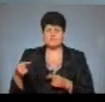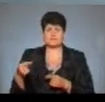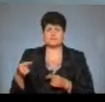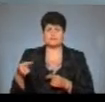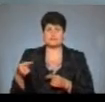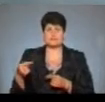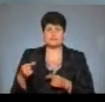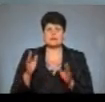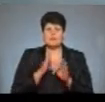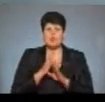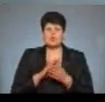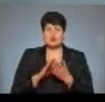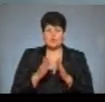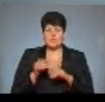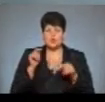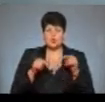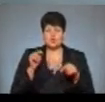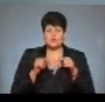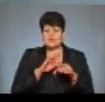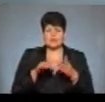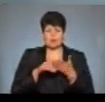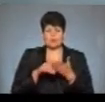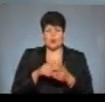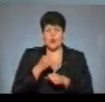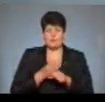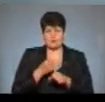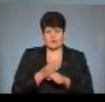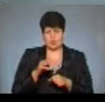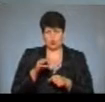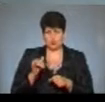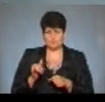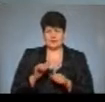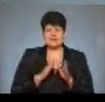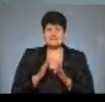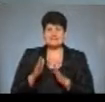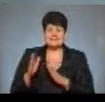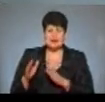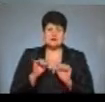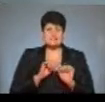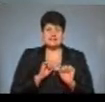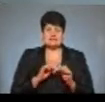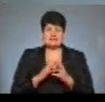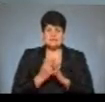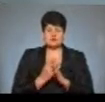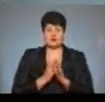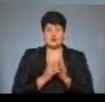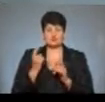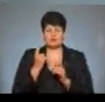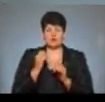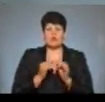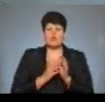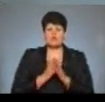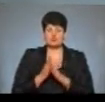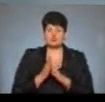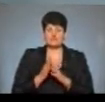недолік. Погодні умови, оці дощові, не сприяють обробітку. Все ж таки, система захисту сільськогосподарських культур повинна бути